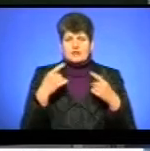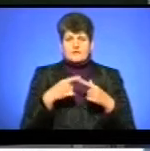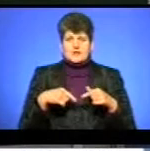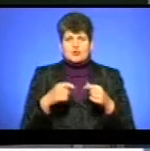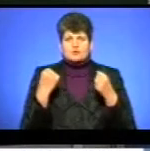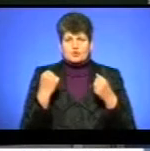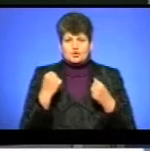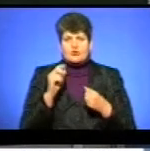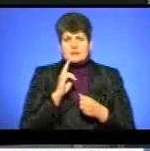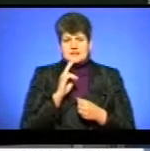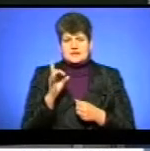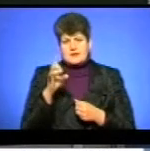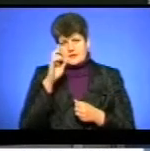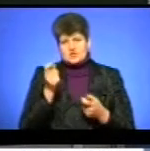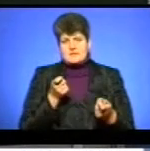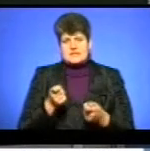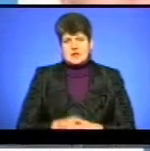Кременецької райдержадміністрації.